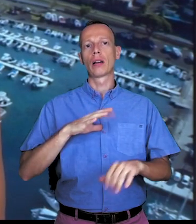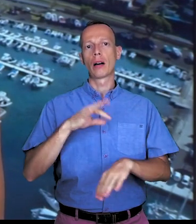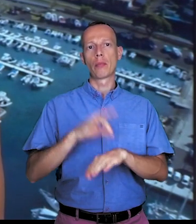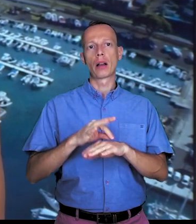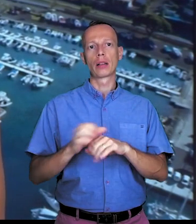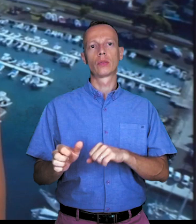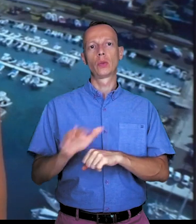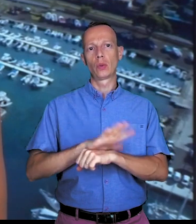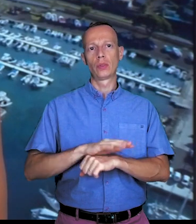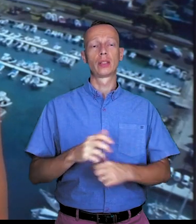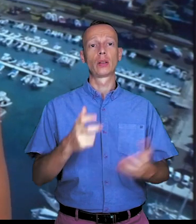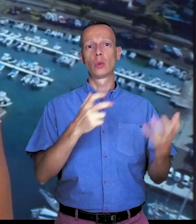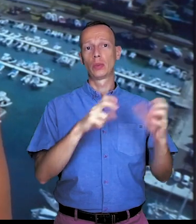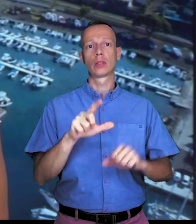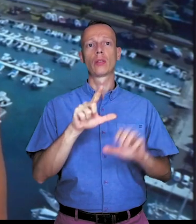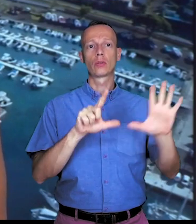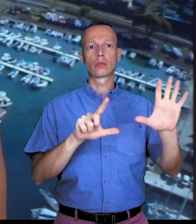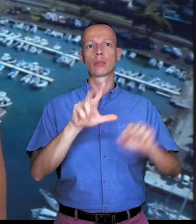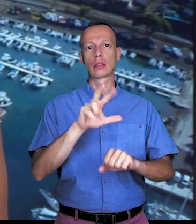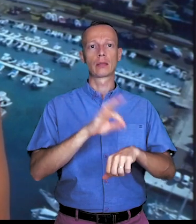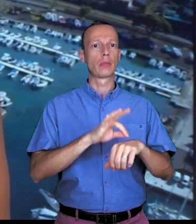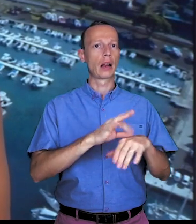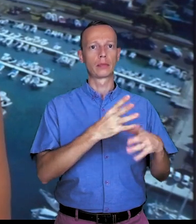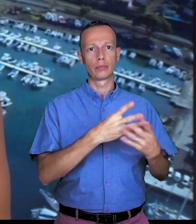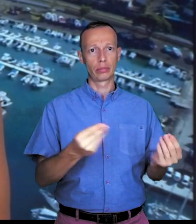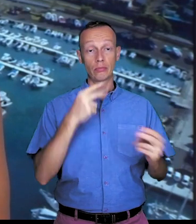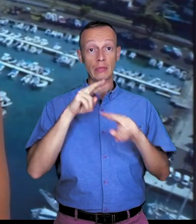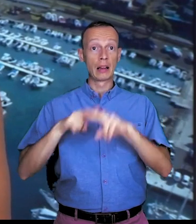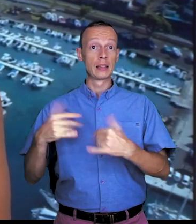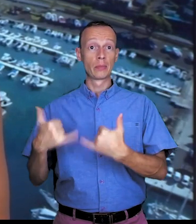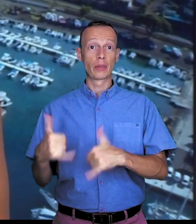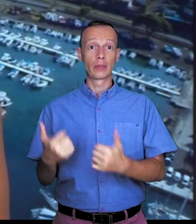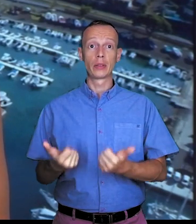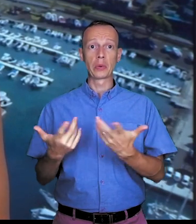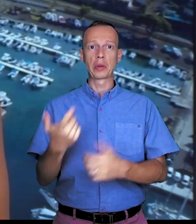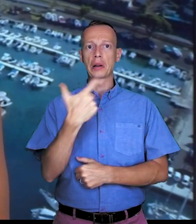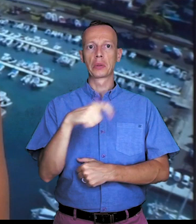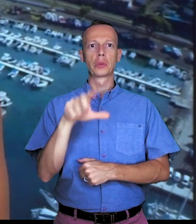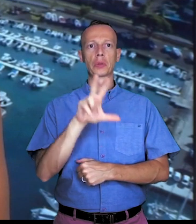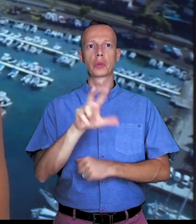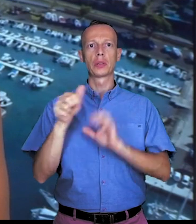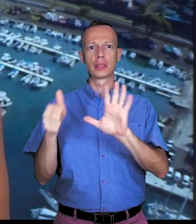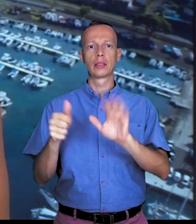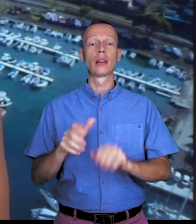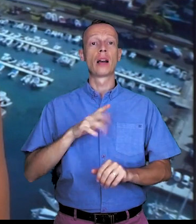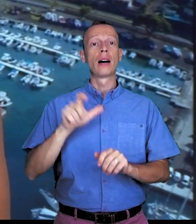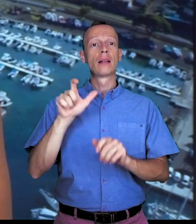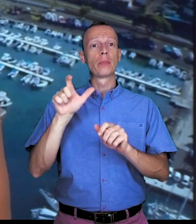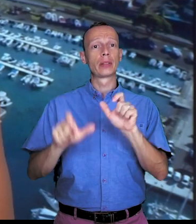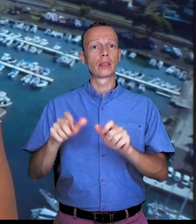1128 personnes atteintes du Covid-19, 873 guéries, ce qui porte le nombre de cas actifs